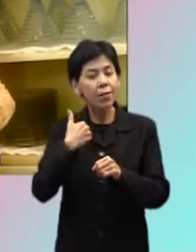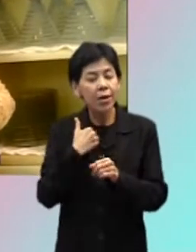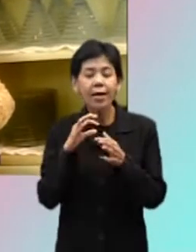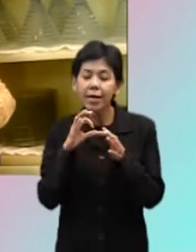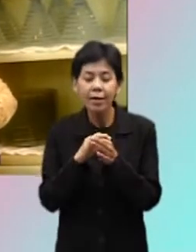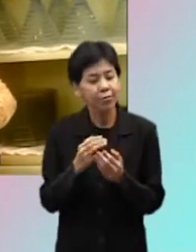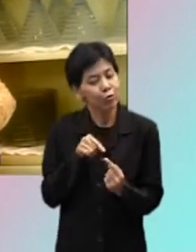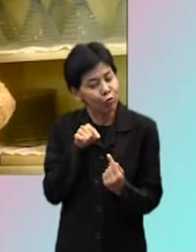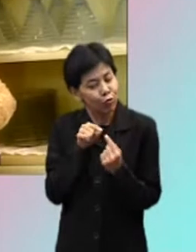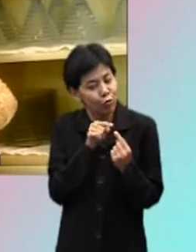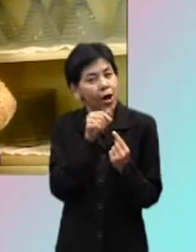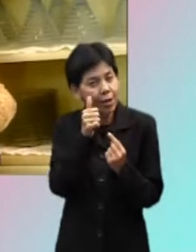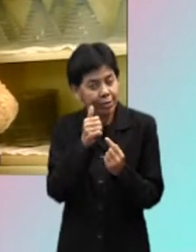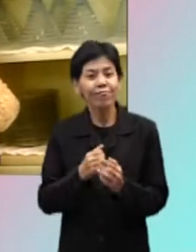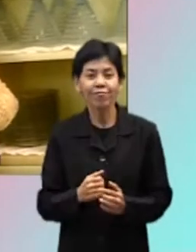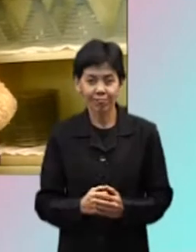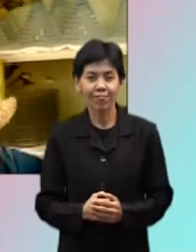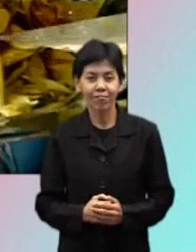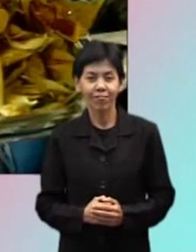จ่ายเงินที่ถูกต้องณเวลานี้